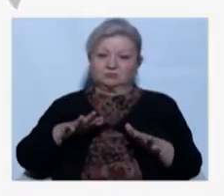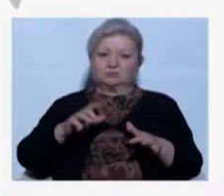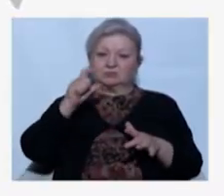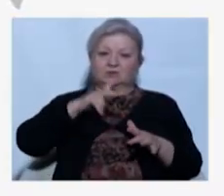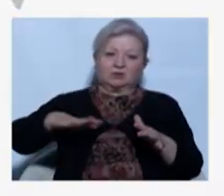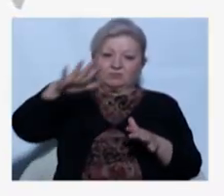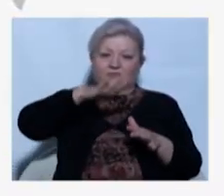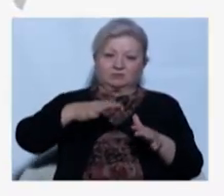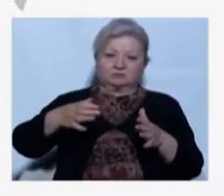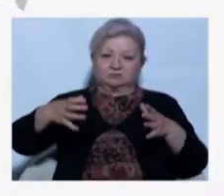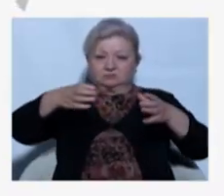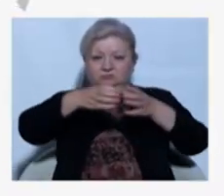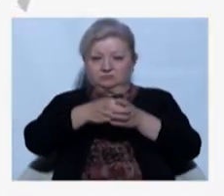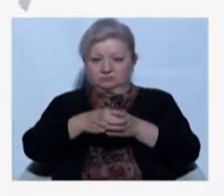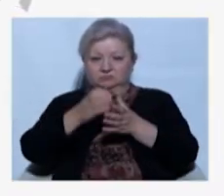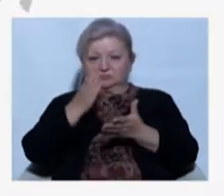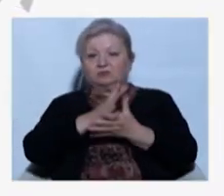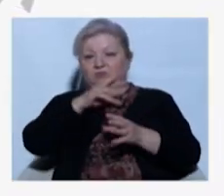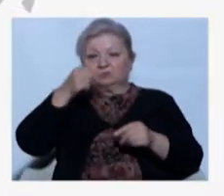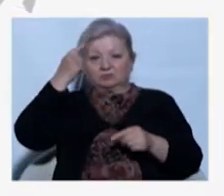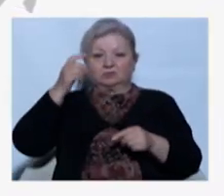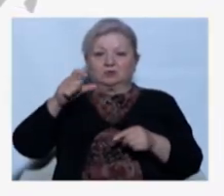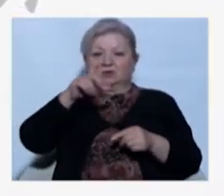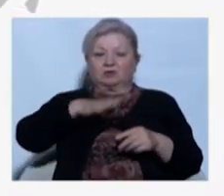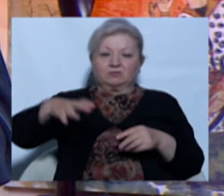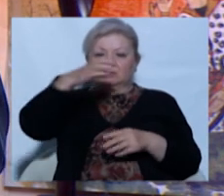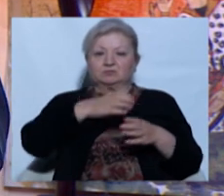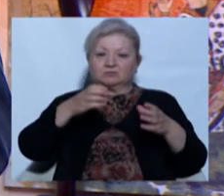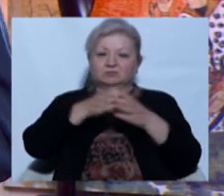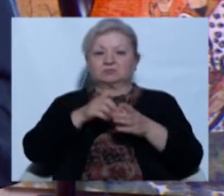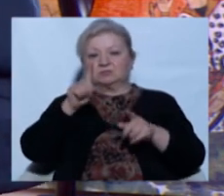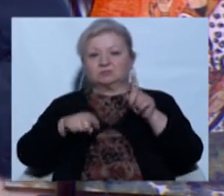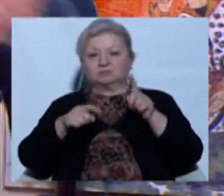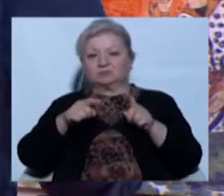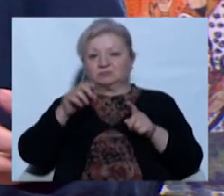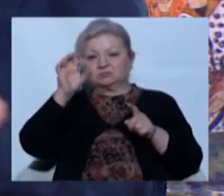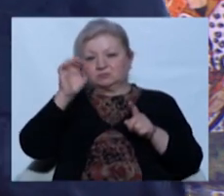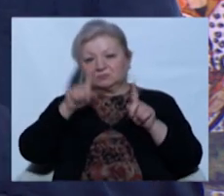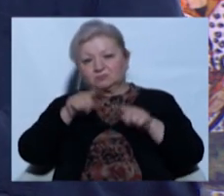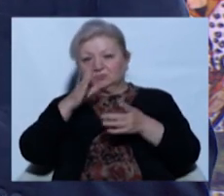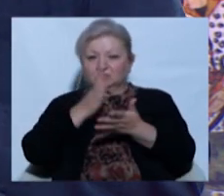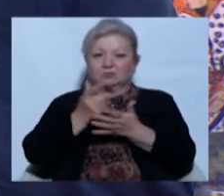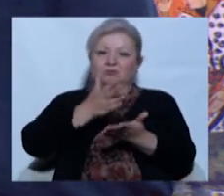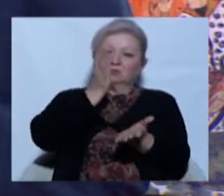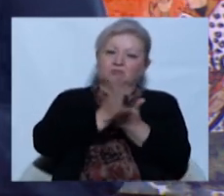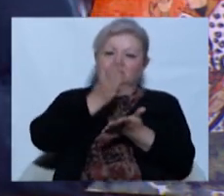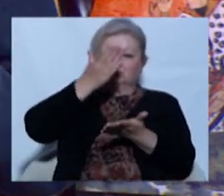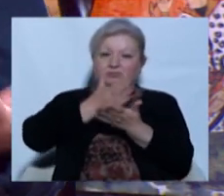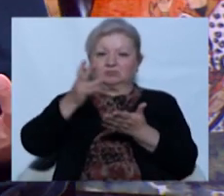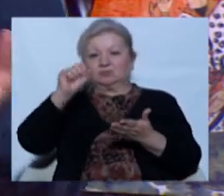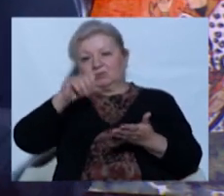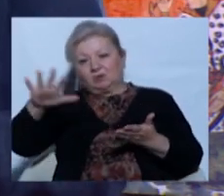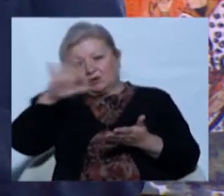ევრაზიის კონტინენტზე და თქვენ იცით, რომ ევრაზიის კონტინენტს ხშირად ყოფთ ხოლმე ჩვენ ორ ნაწილად, ევროპათ და აზიათ და